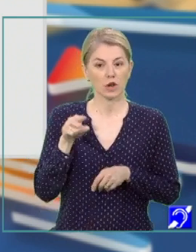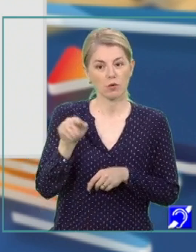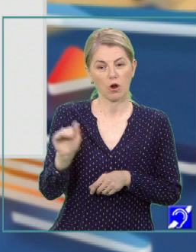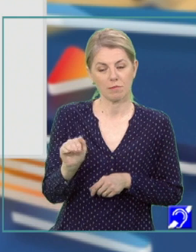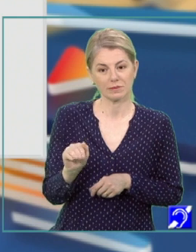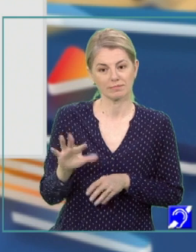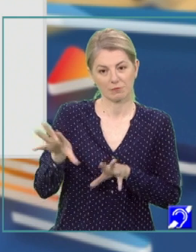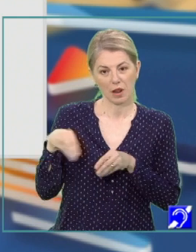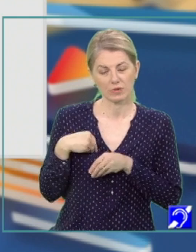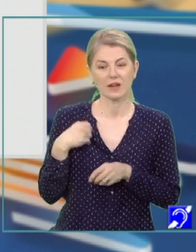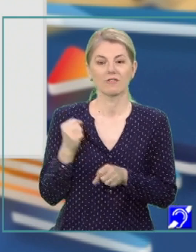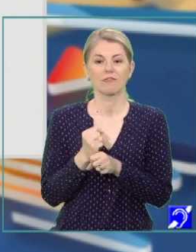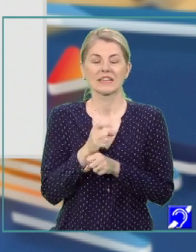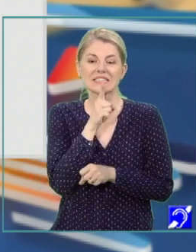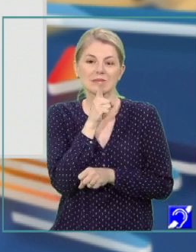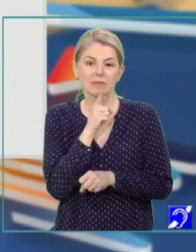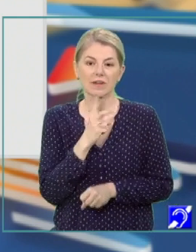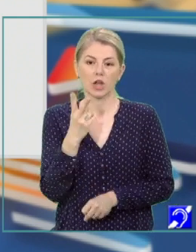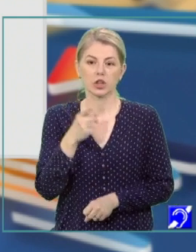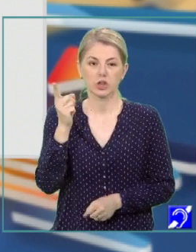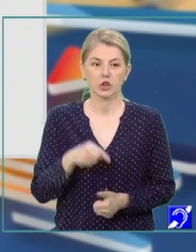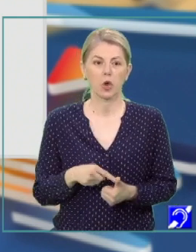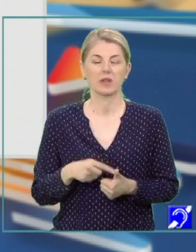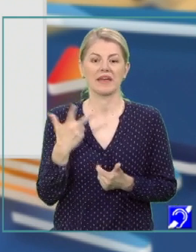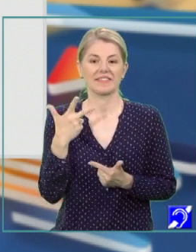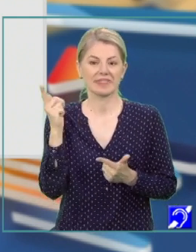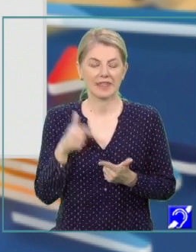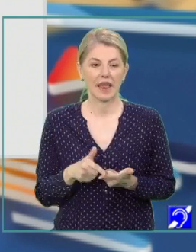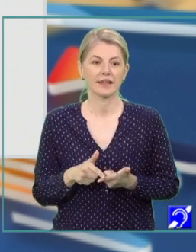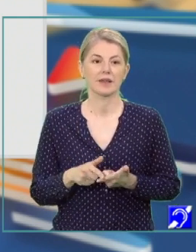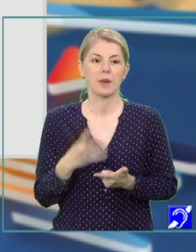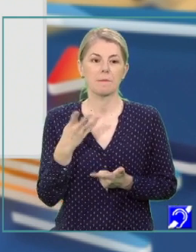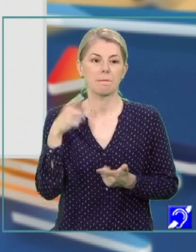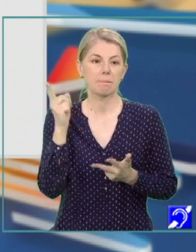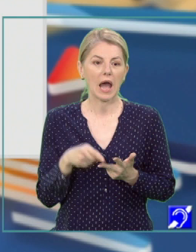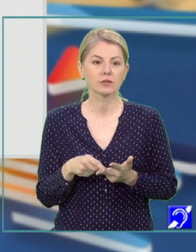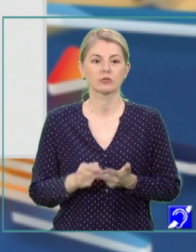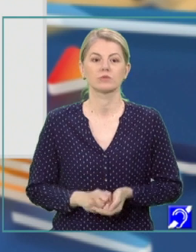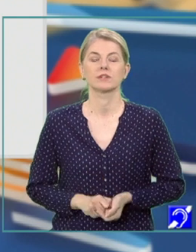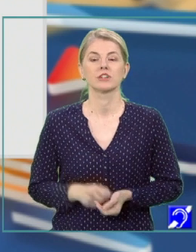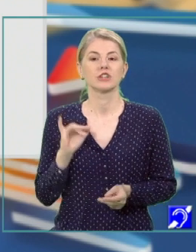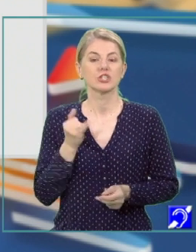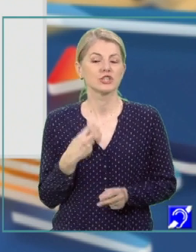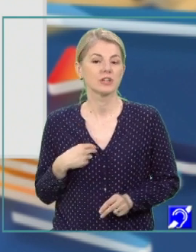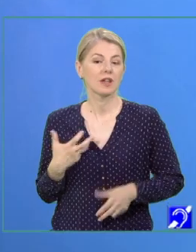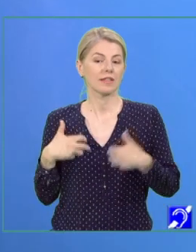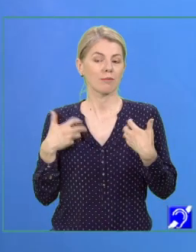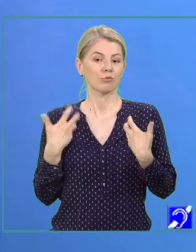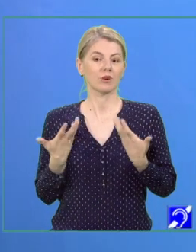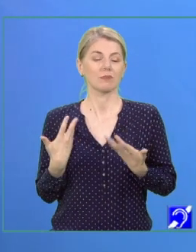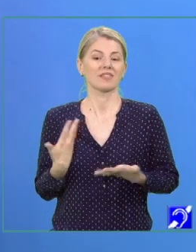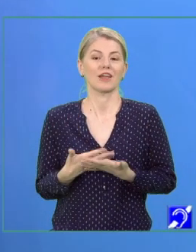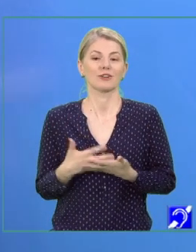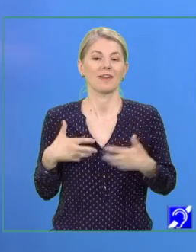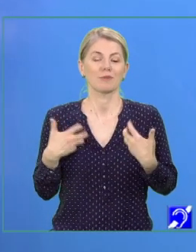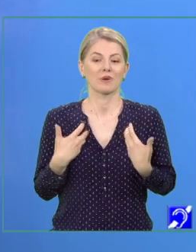vom simplifica un 2, un 3, un 4. Și ne bucurăm. De ce ne